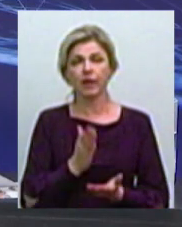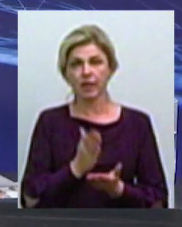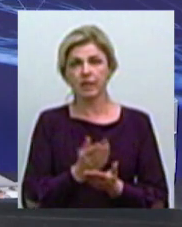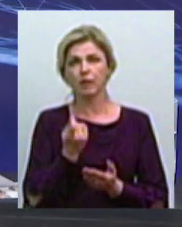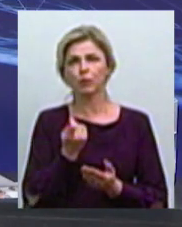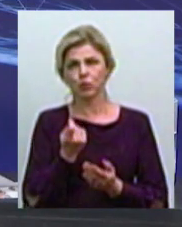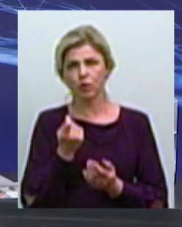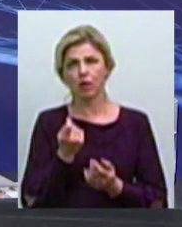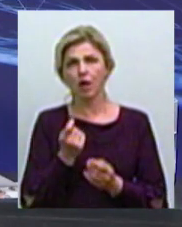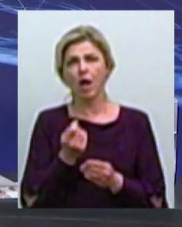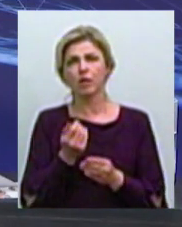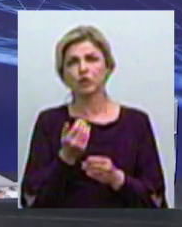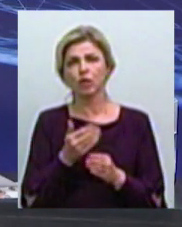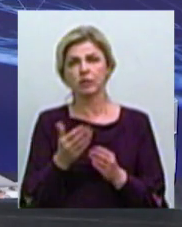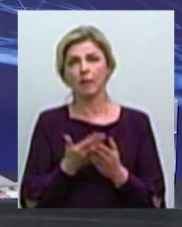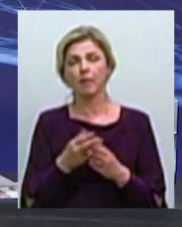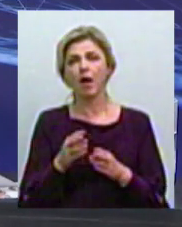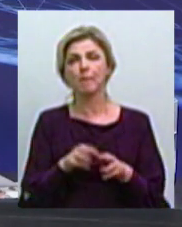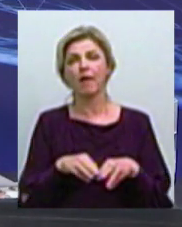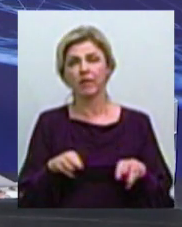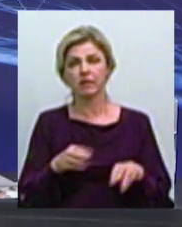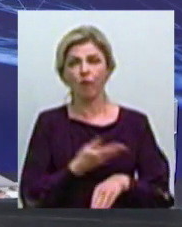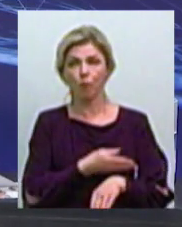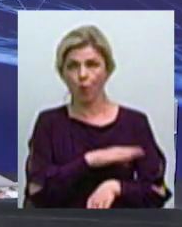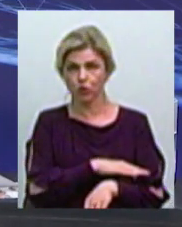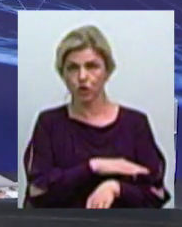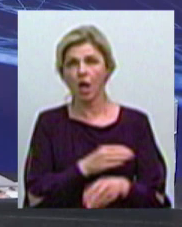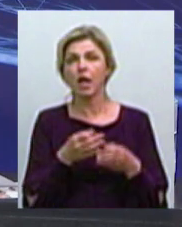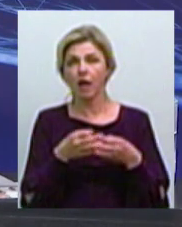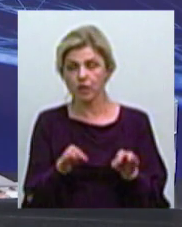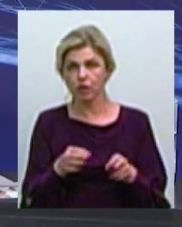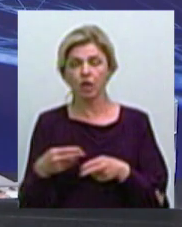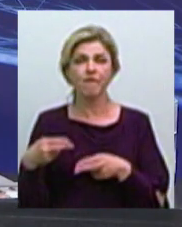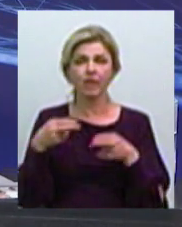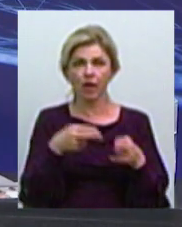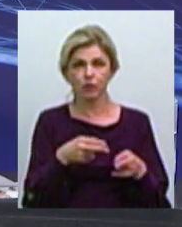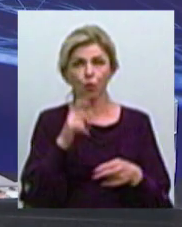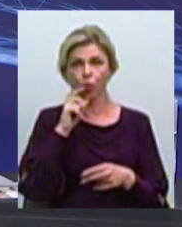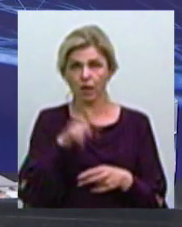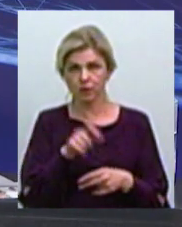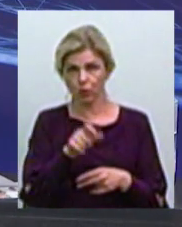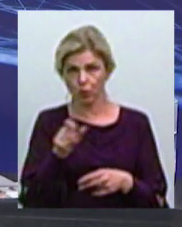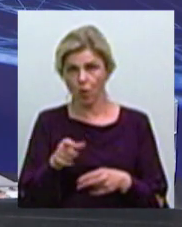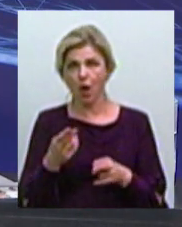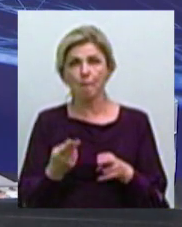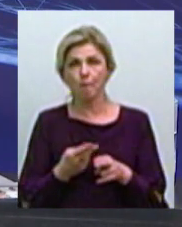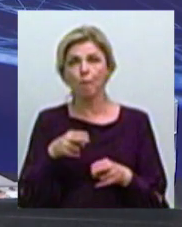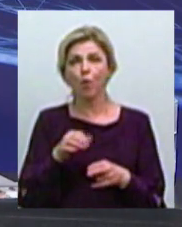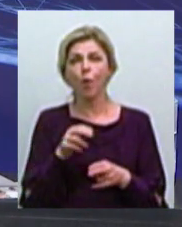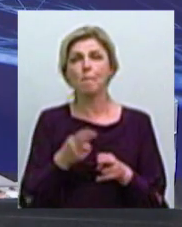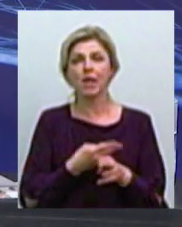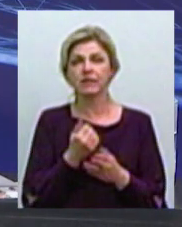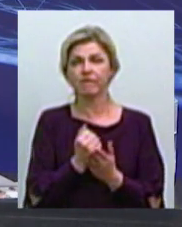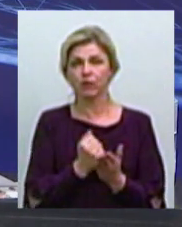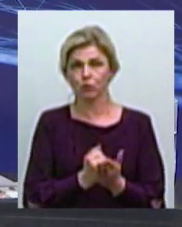что правительство, например, Польши, оно разрешило въезд украинским мигрантам по безвизу, да, и на месте